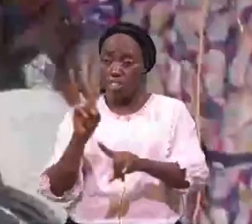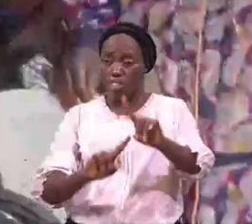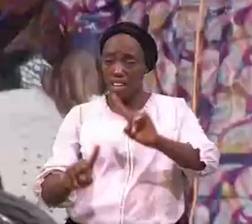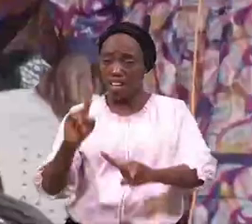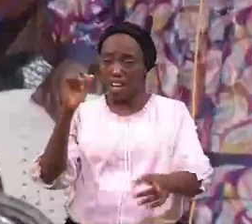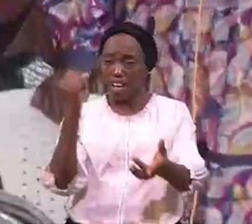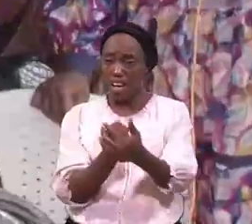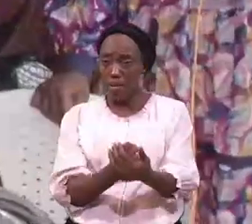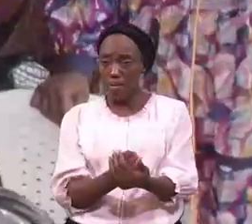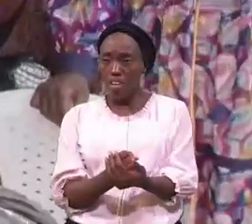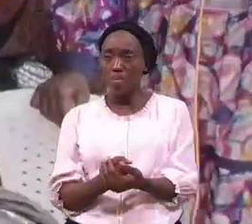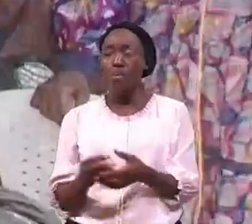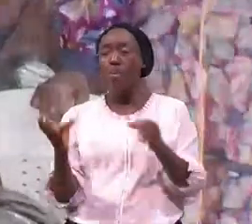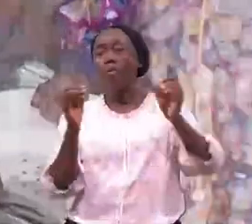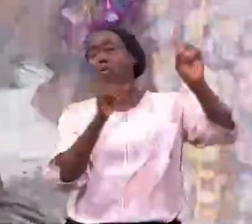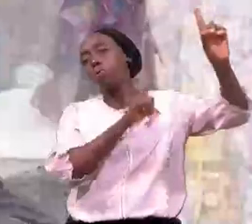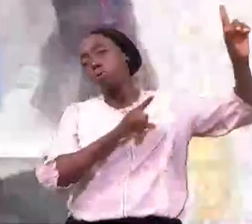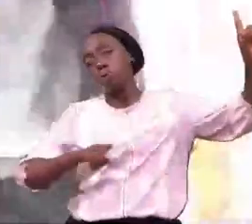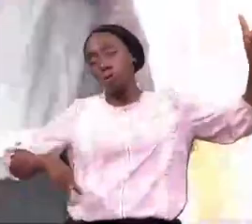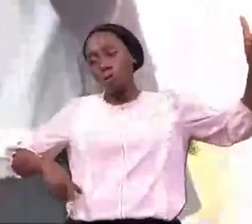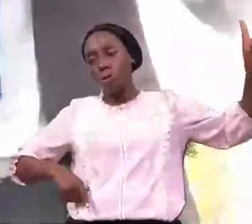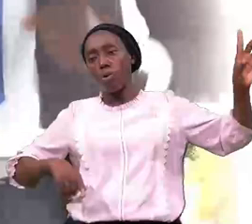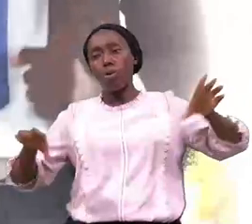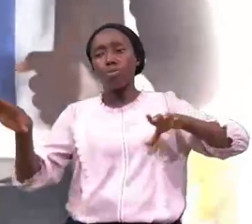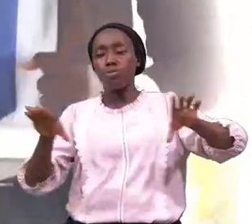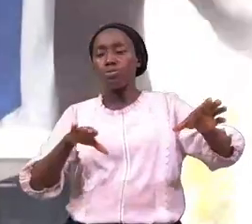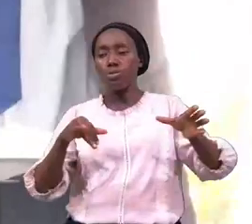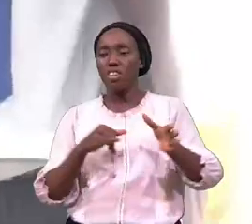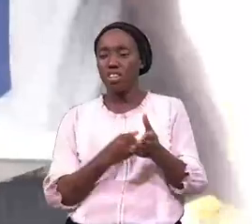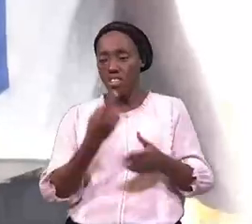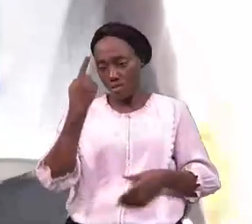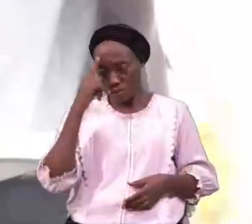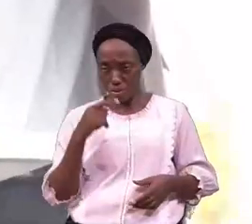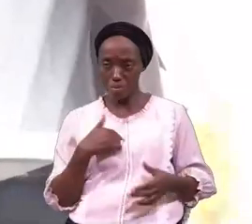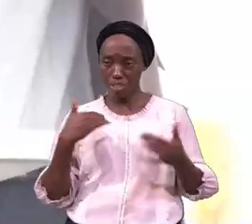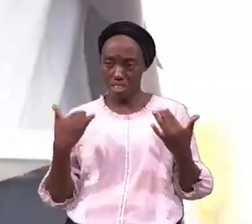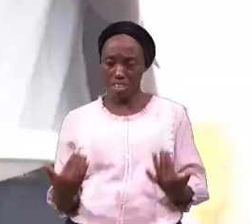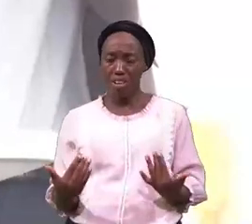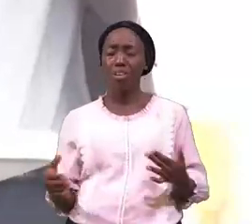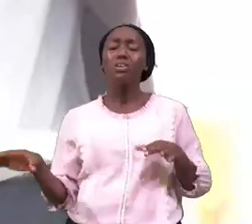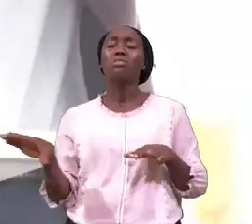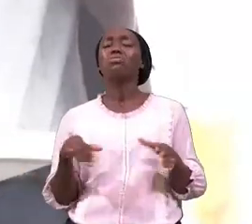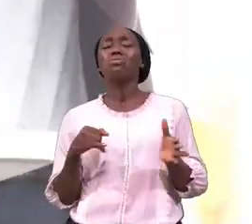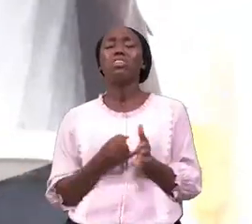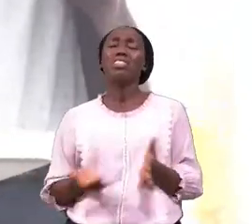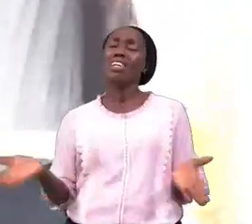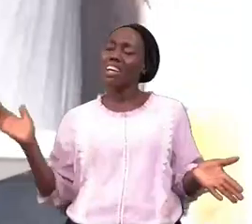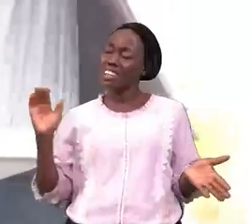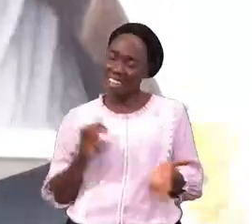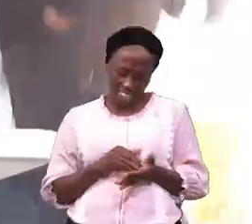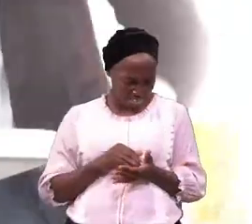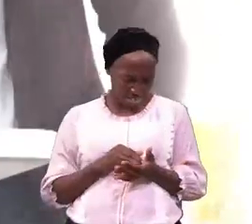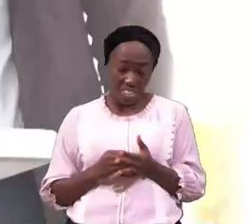Priez, dit Seigneur, fais-le pour moi, fais-le encore. Si tu l'as eu avant, tu peux encore